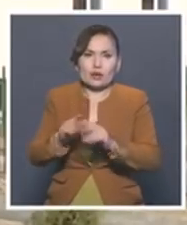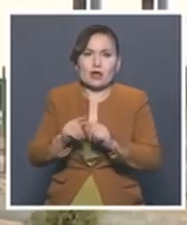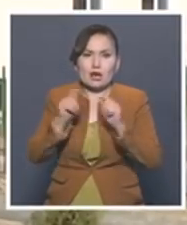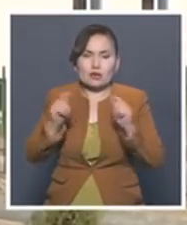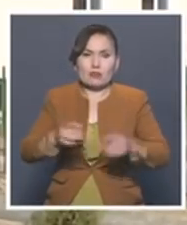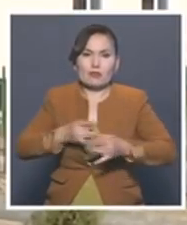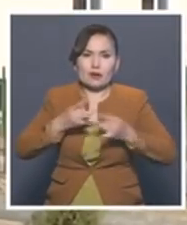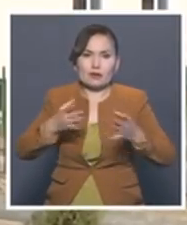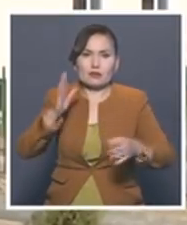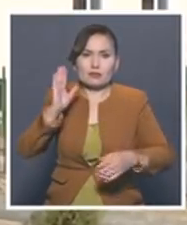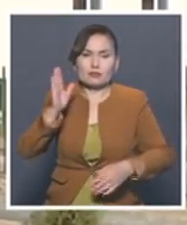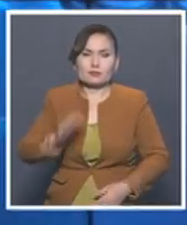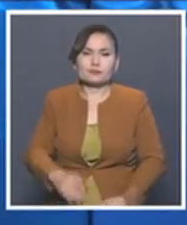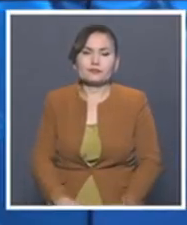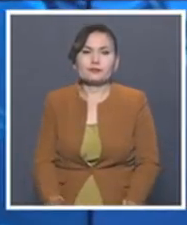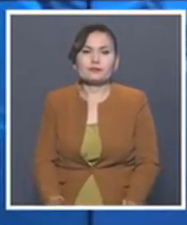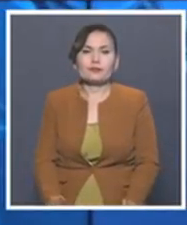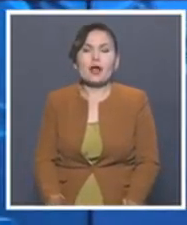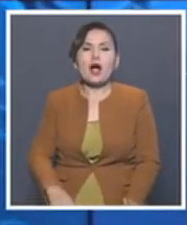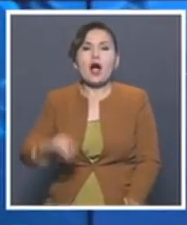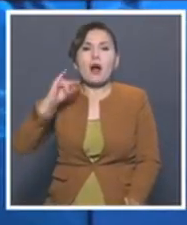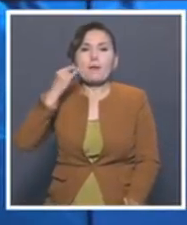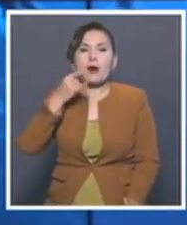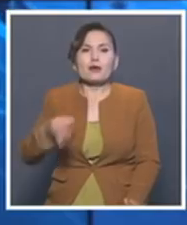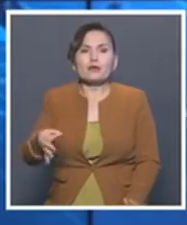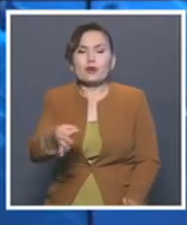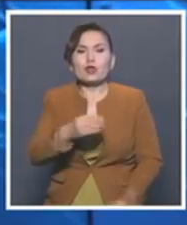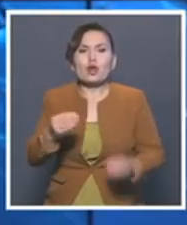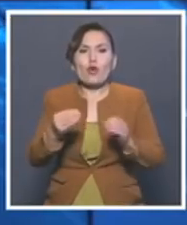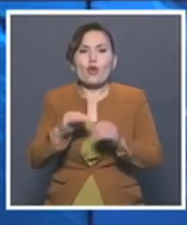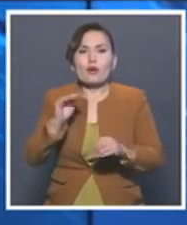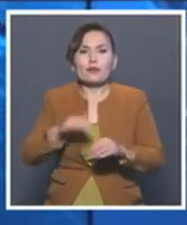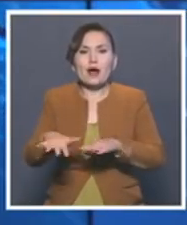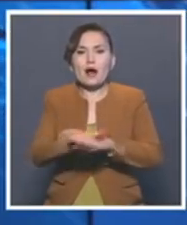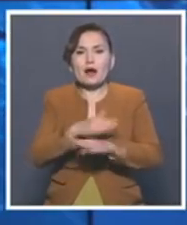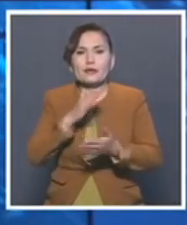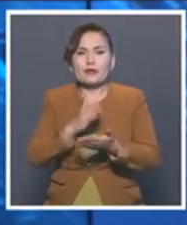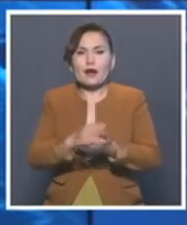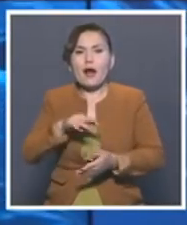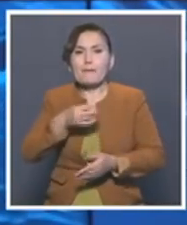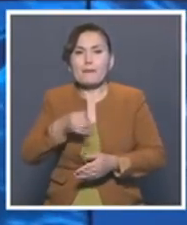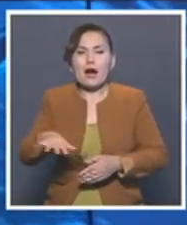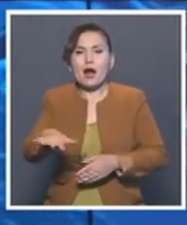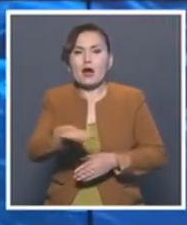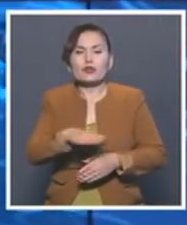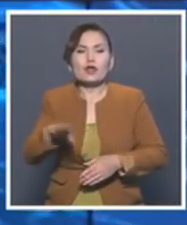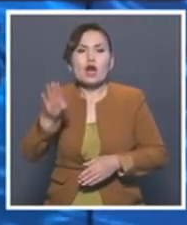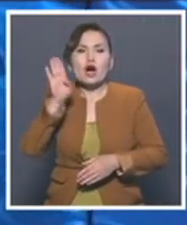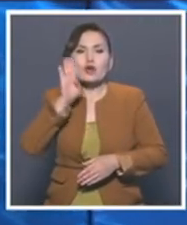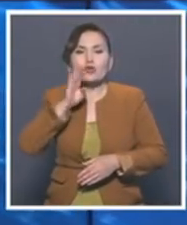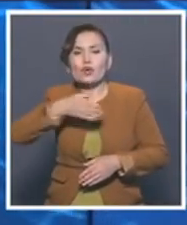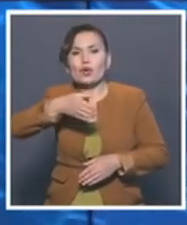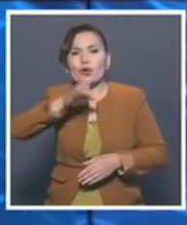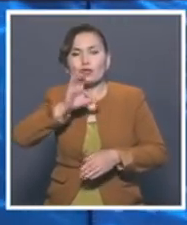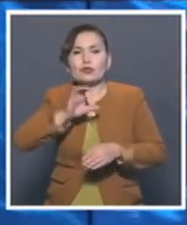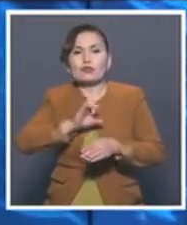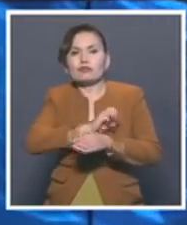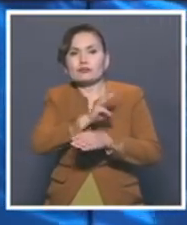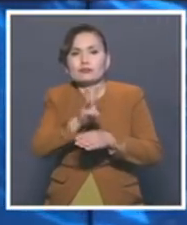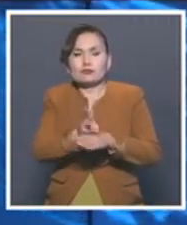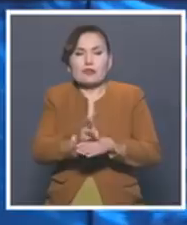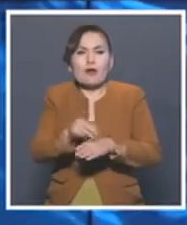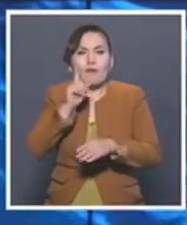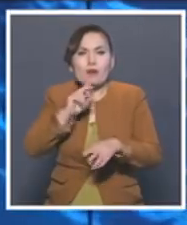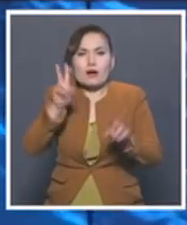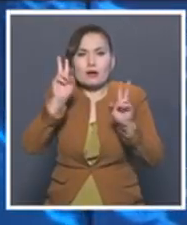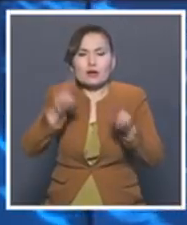Қазақстан ұлттық телеарнасы. Павлодар облысындағы 10 мыңдай халқы бар Май ауданына ауысудың қашан толық берілетіні әзір